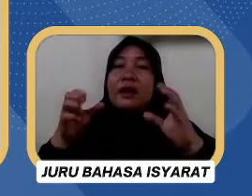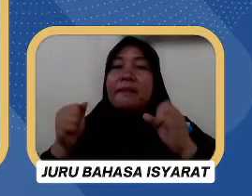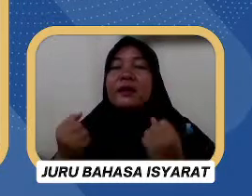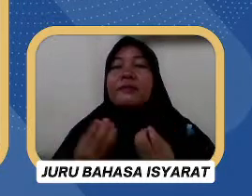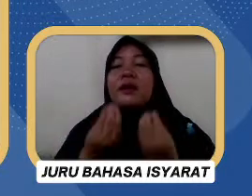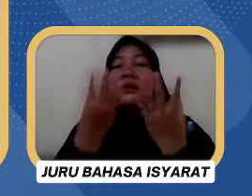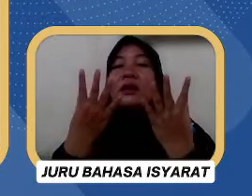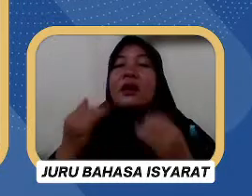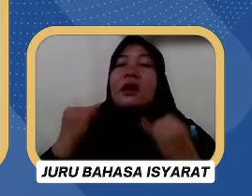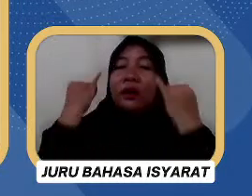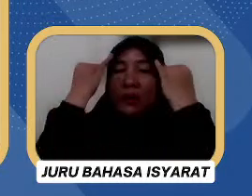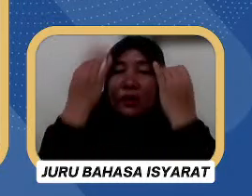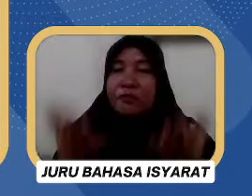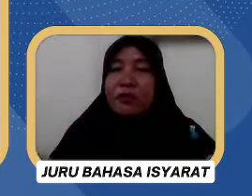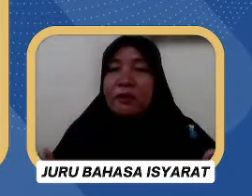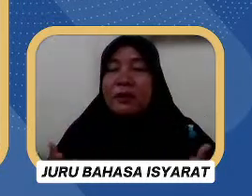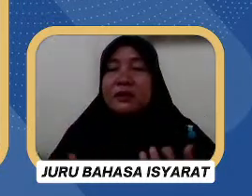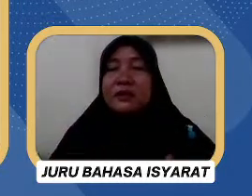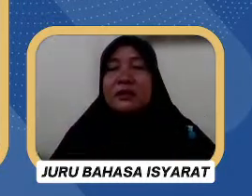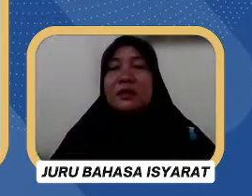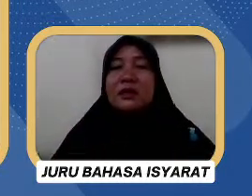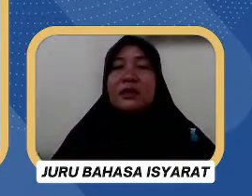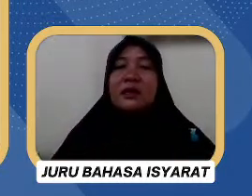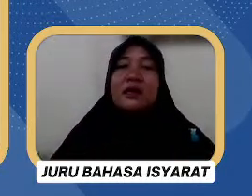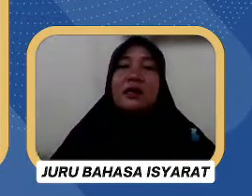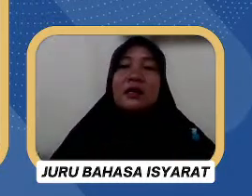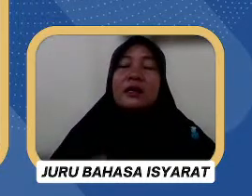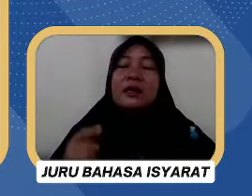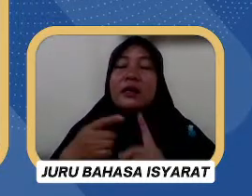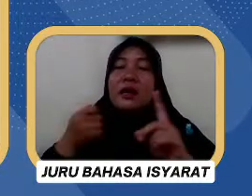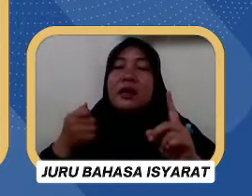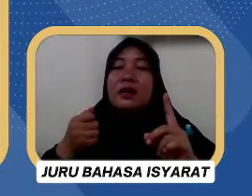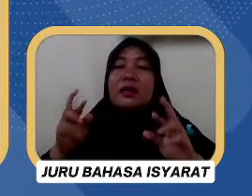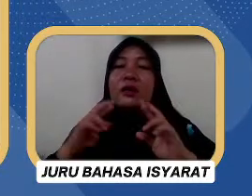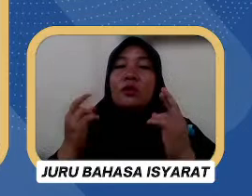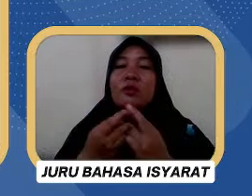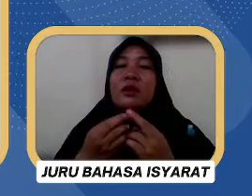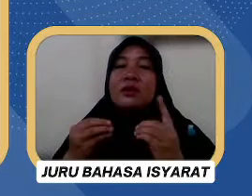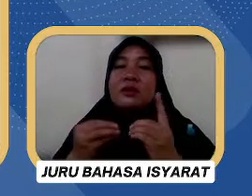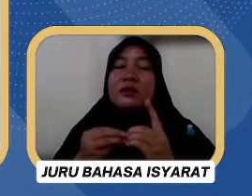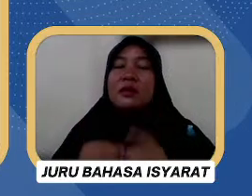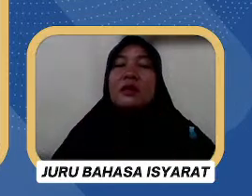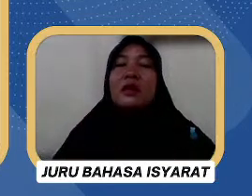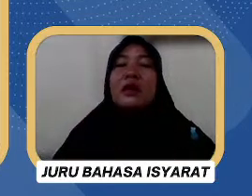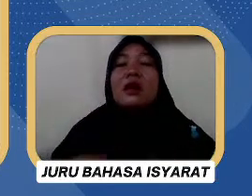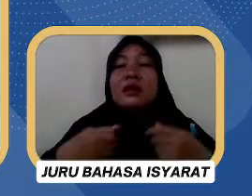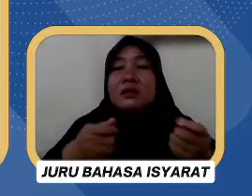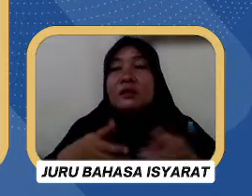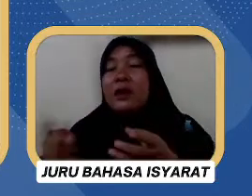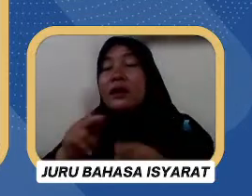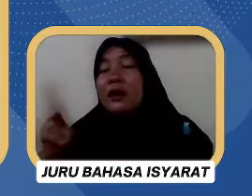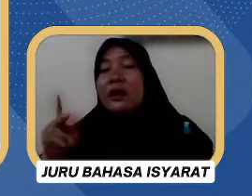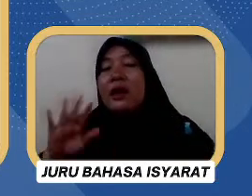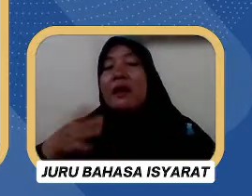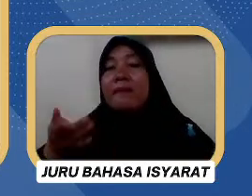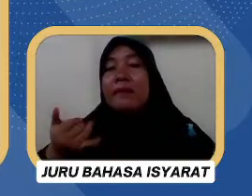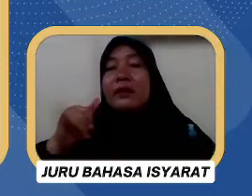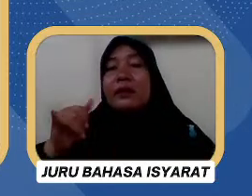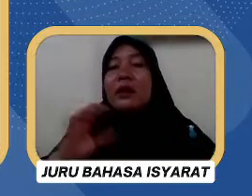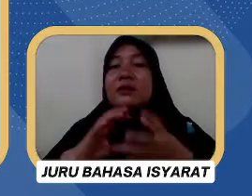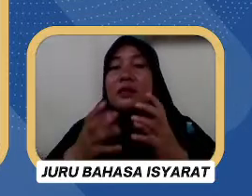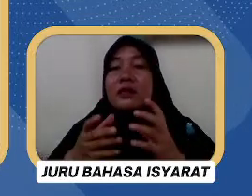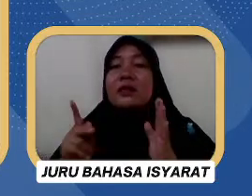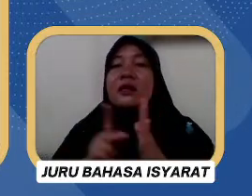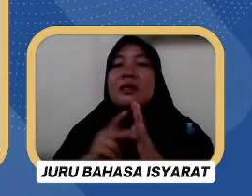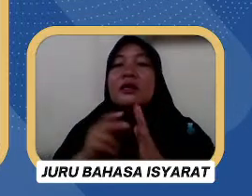di dalamnya. Satu hal yang terakhir, sebarkan apa yang memang menjadi kebaikan yang bukan hanya pada diri kita, tetapi